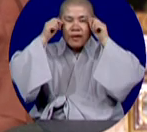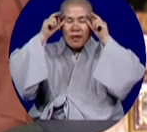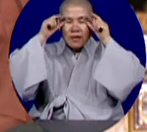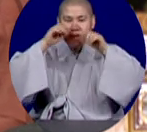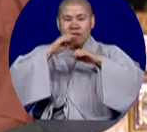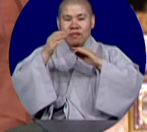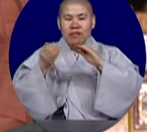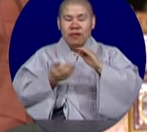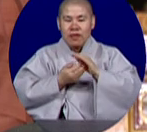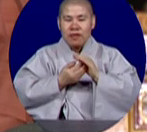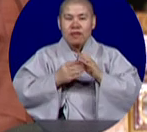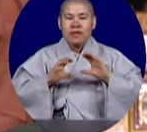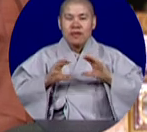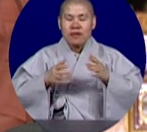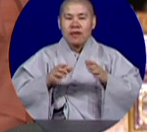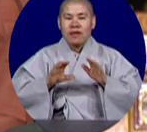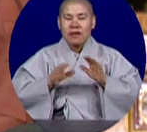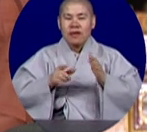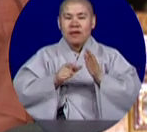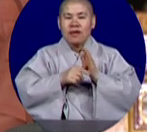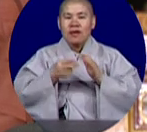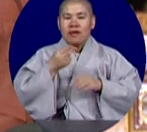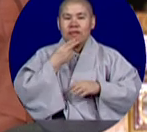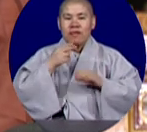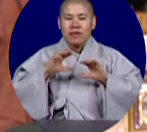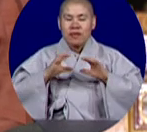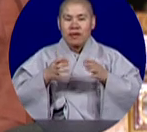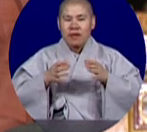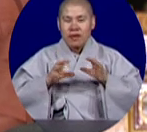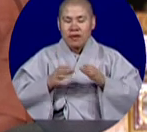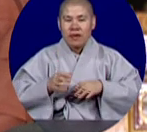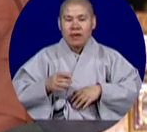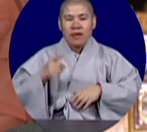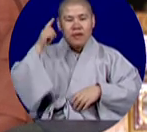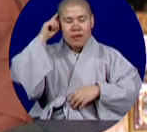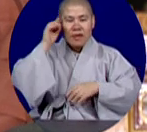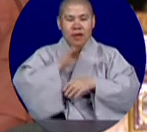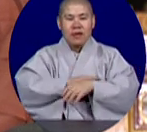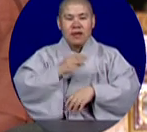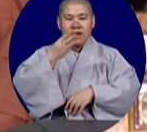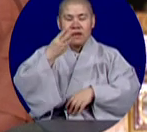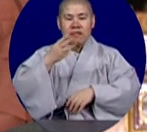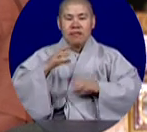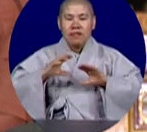세계. 지입 삼세라 지혜가 삼세에 들어갔다.